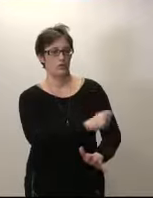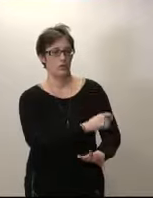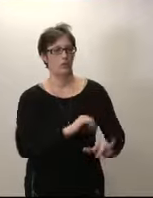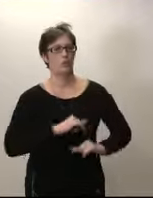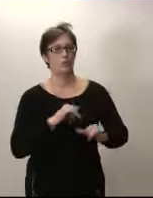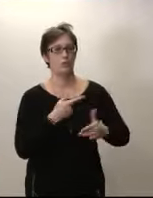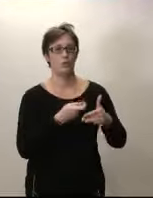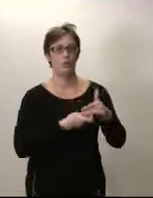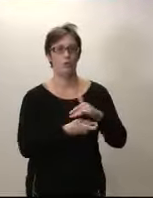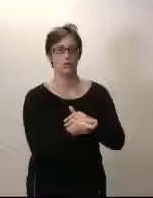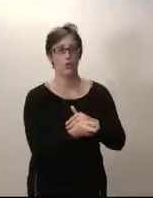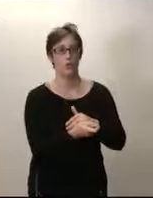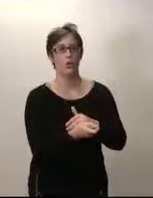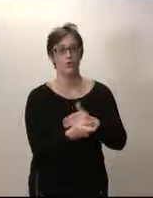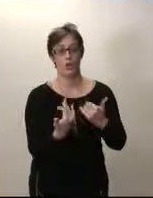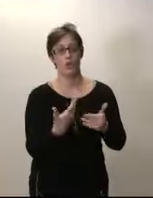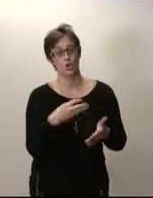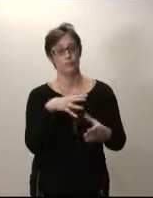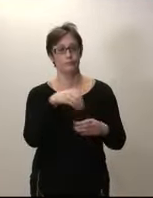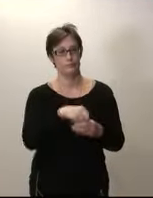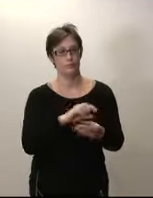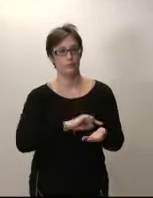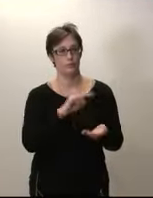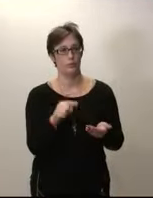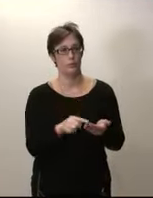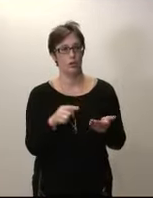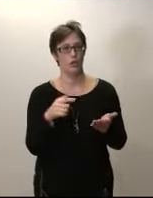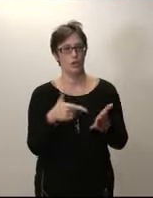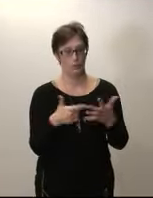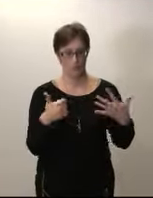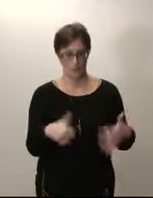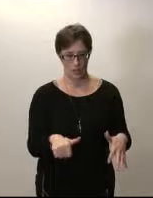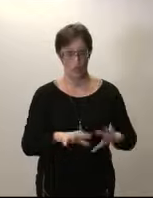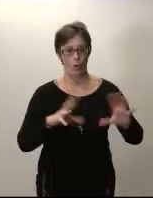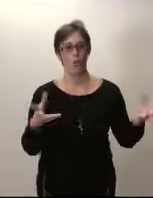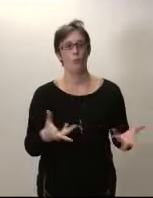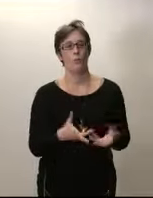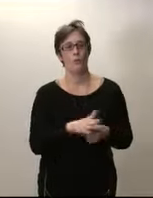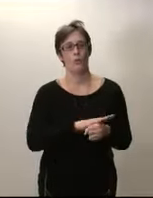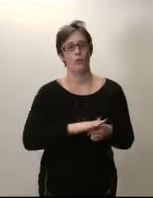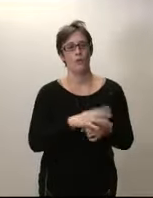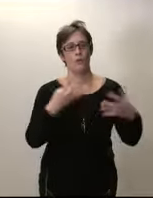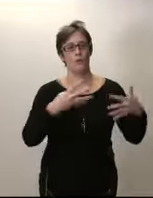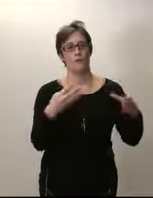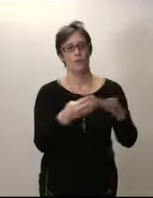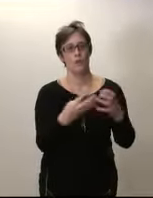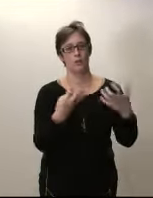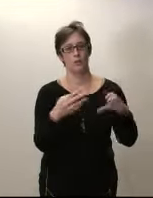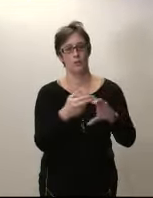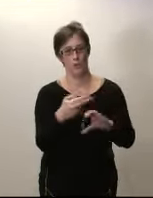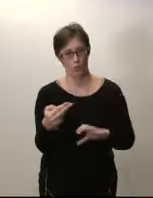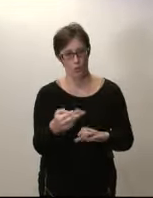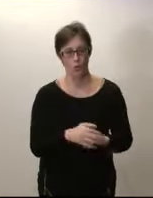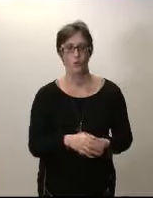jeunesse, les crédits étant déjà inscrits au budget 2016. Le montant total s'élève à 19 900 euros, des